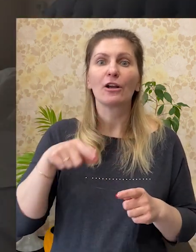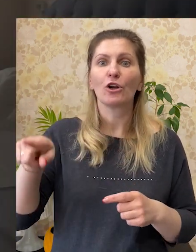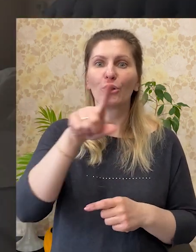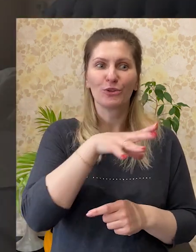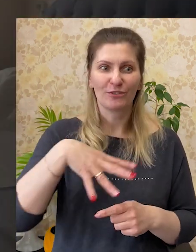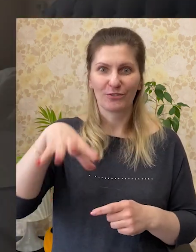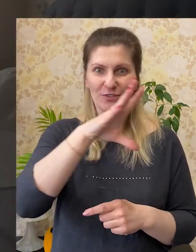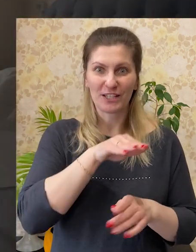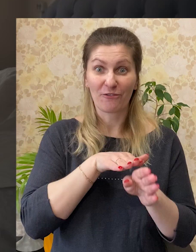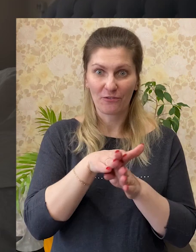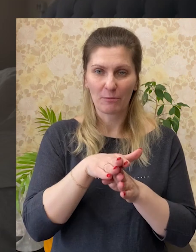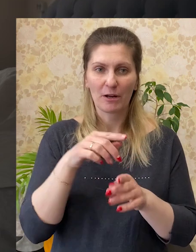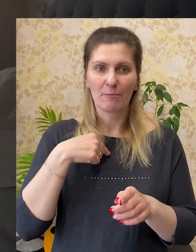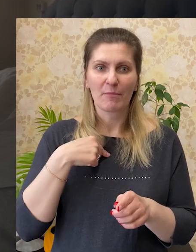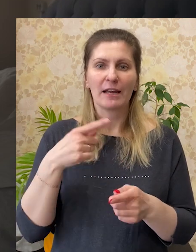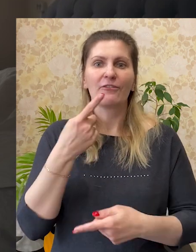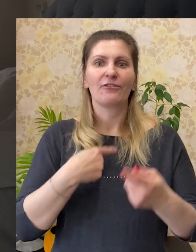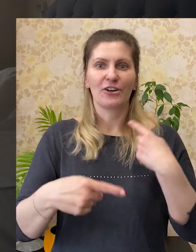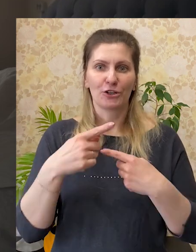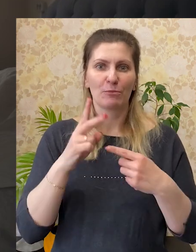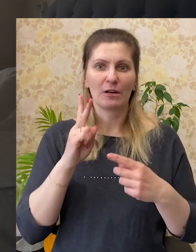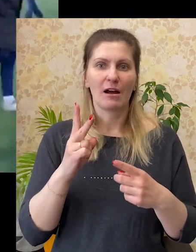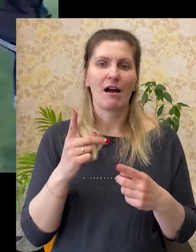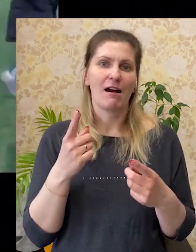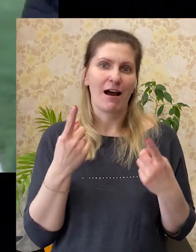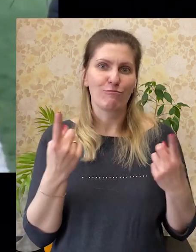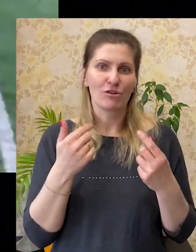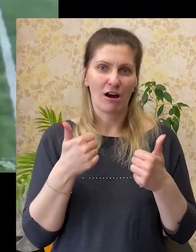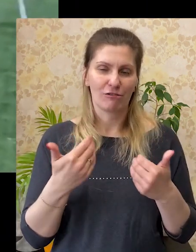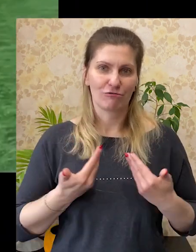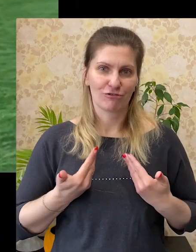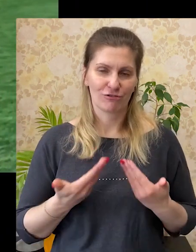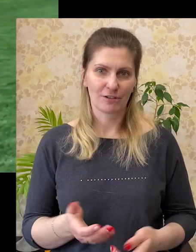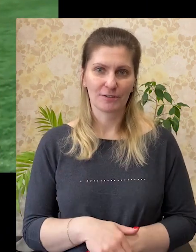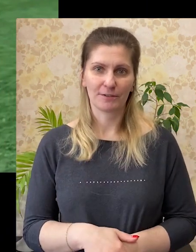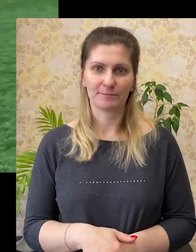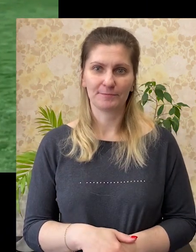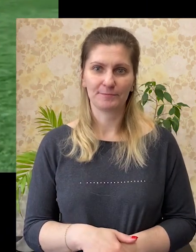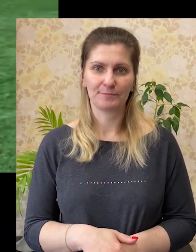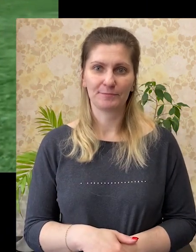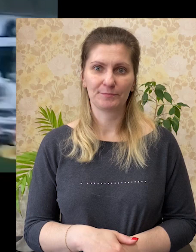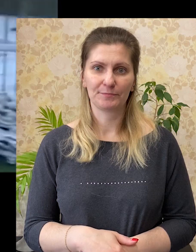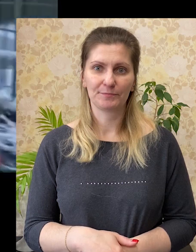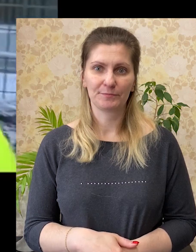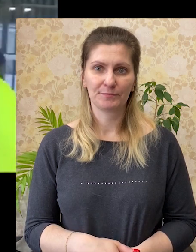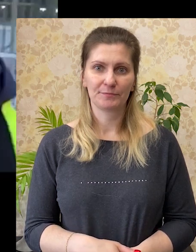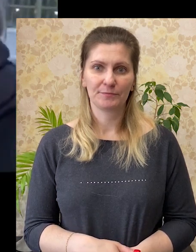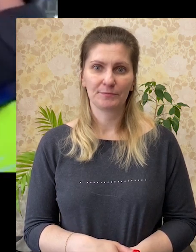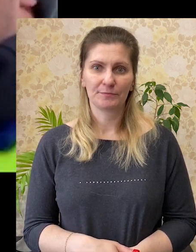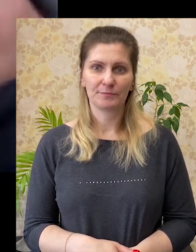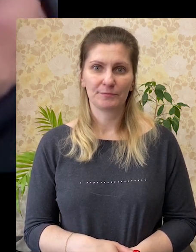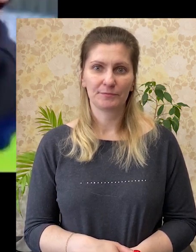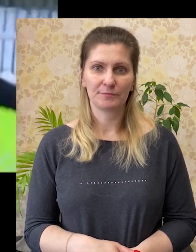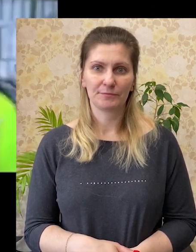быстрее мы все вместе это поборем и вернемся к нормальной, хорошей жизни. Раздает ворочек, конечно, топовый. Ваши ощущения